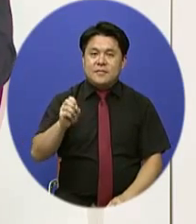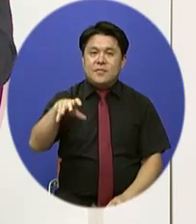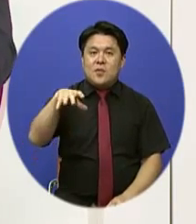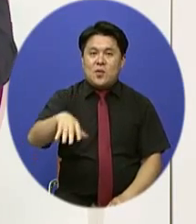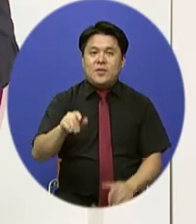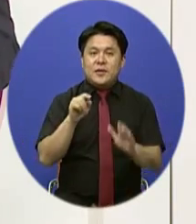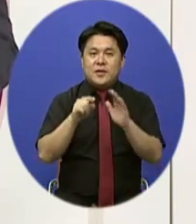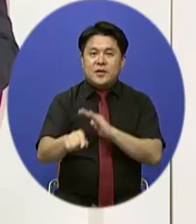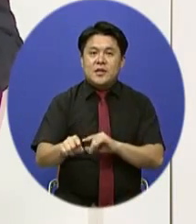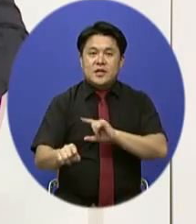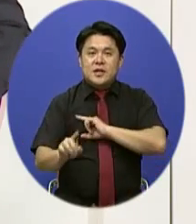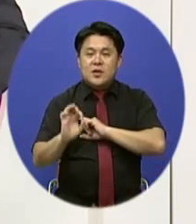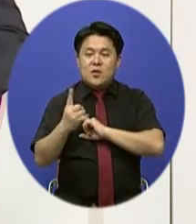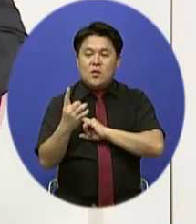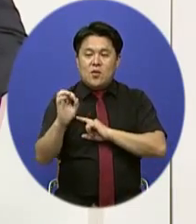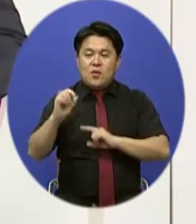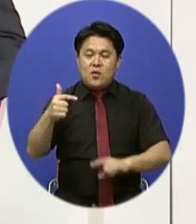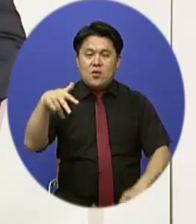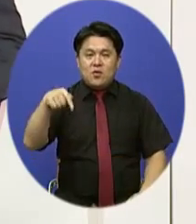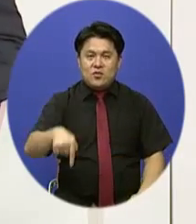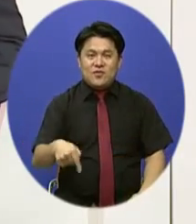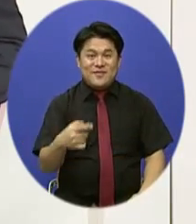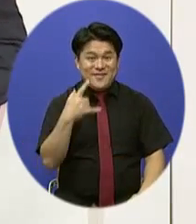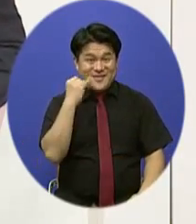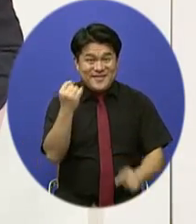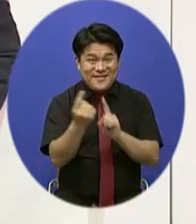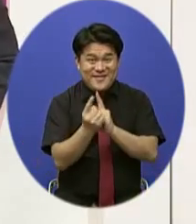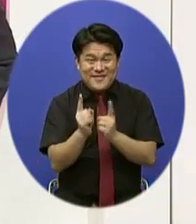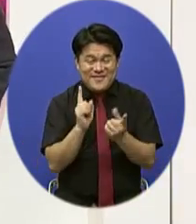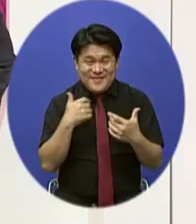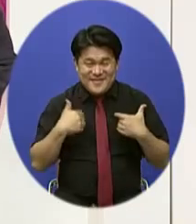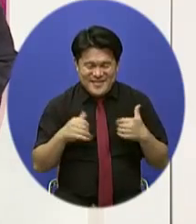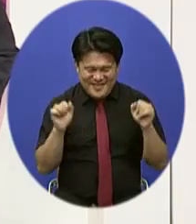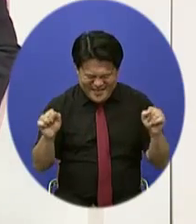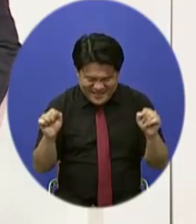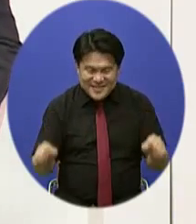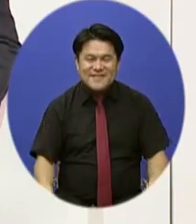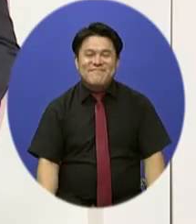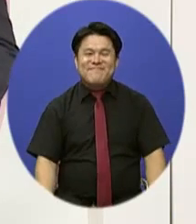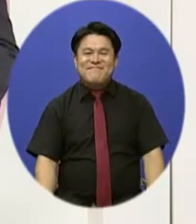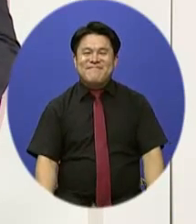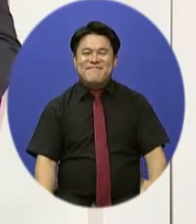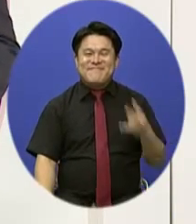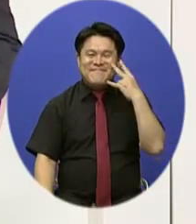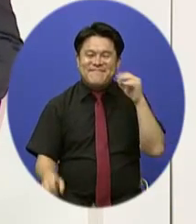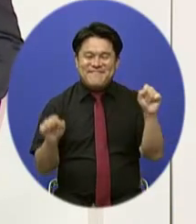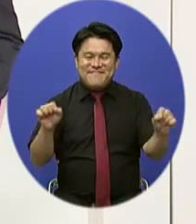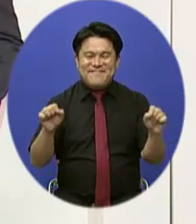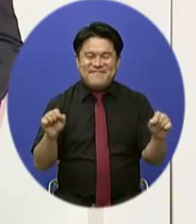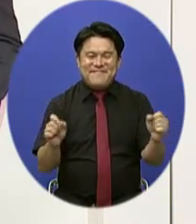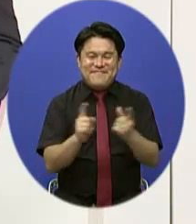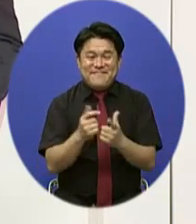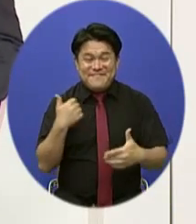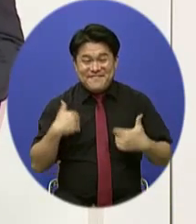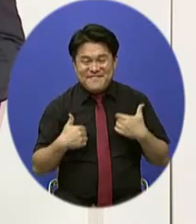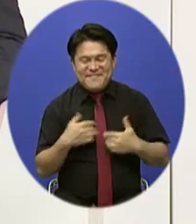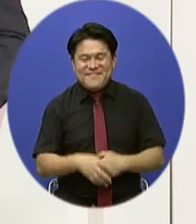네. 오은주 어머님 만나서 반갑습니다. 아이고, 안녕하세요. 어서 오세요. 네, 안녕하세요. 반갑습니다. 오랜만에 뵙습니다.